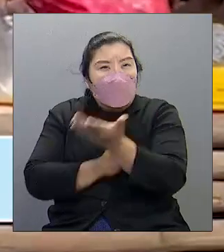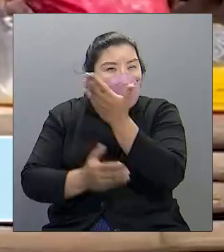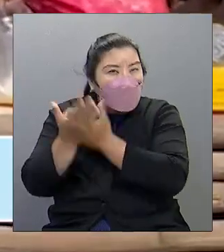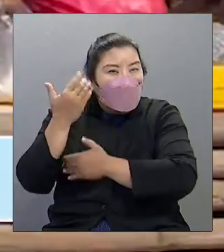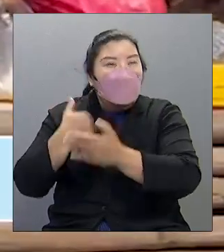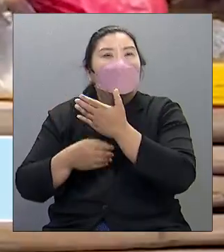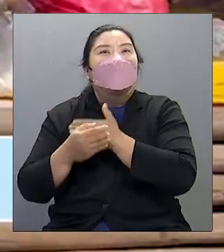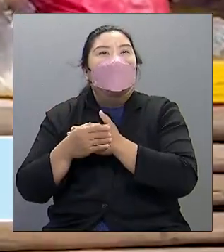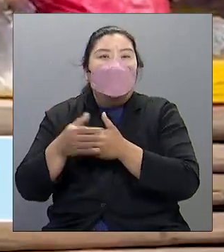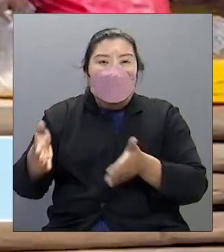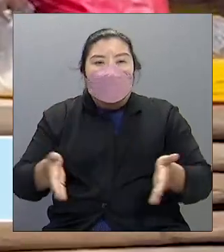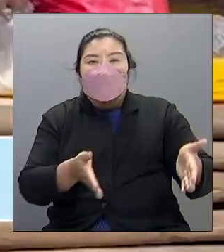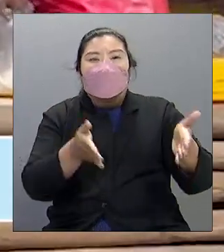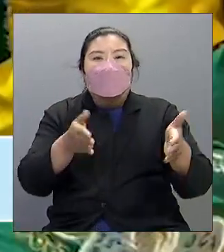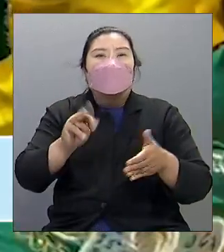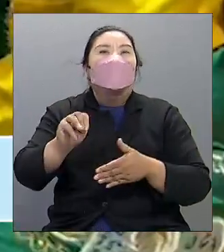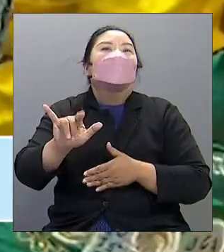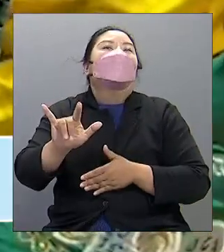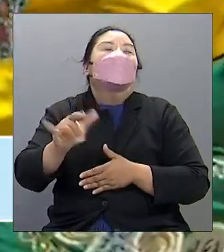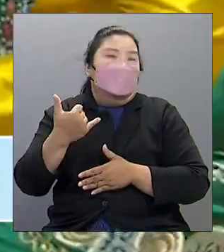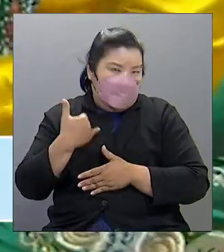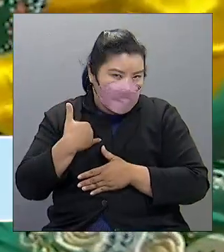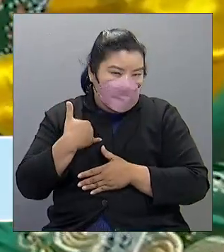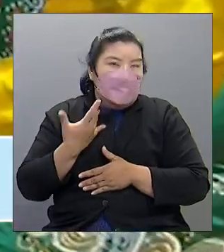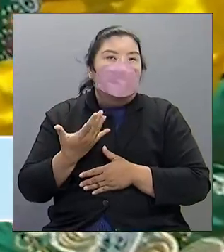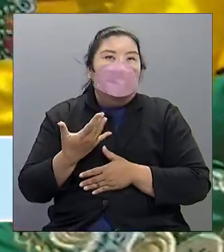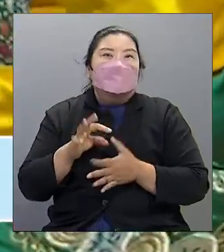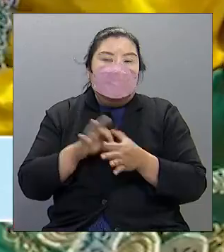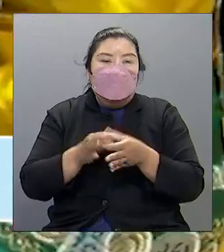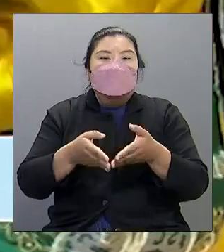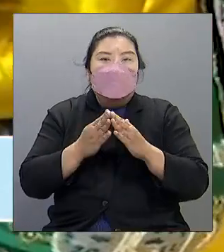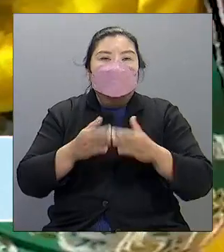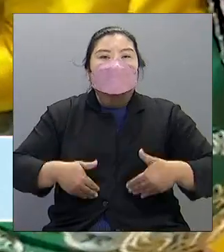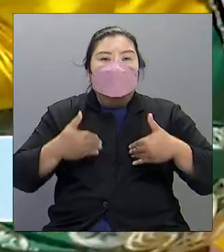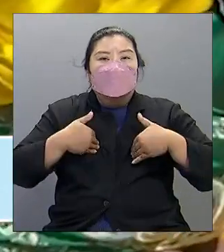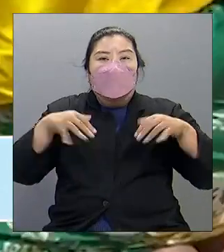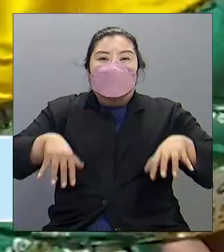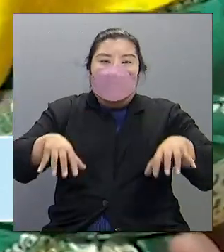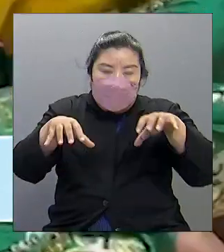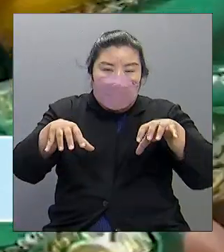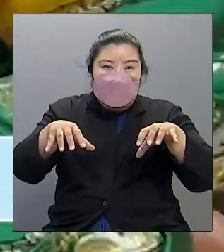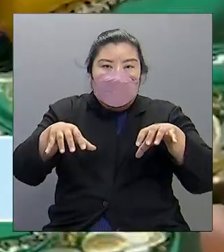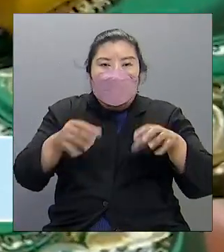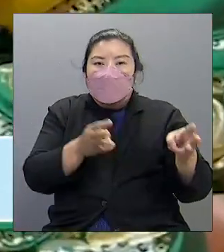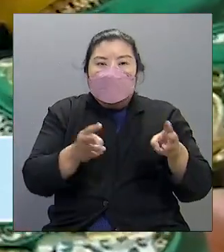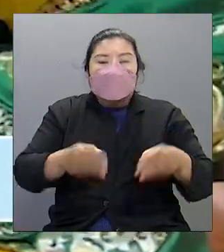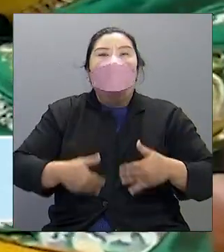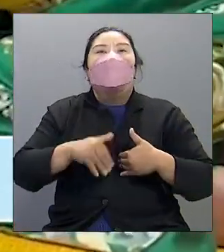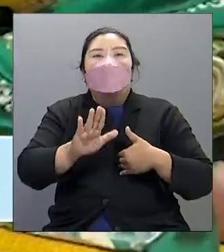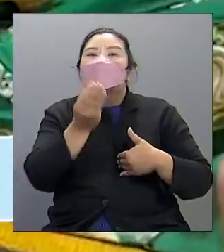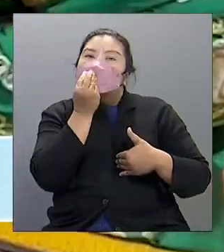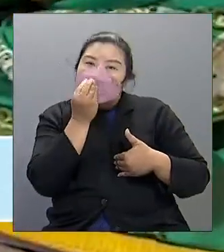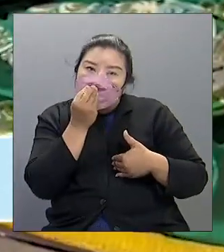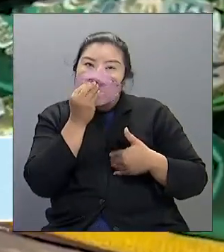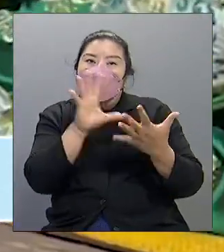ามเป็นอยู่ของชาวหมอนตั้งแต่การตั้งรกราความเป็นมาประวัิศาต้นทนทางปัญญาในเรื่องทั้งอาหาร